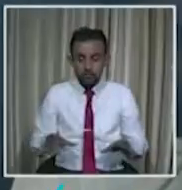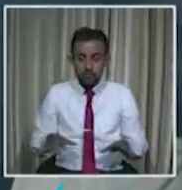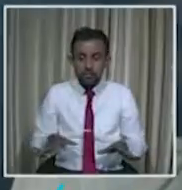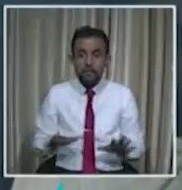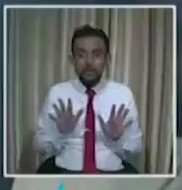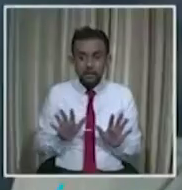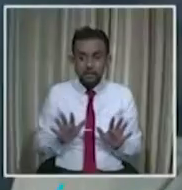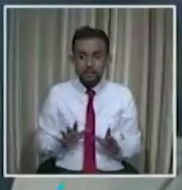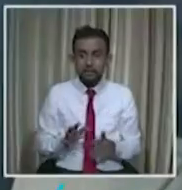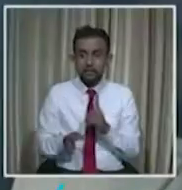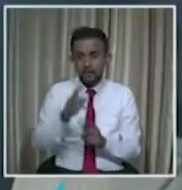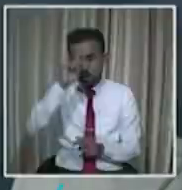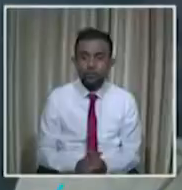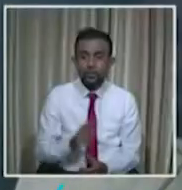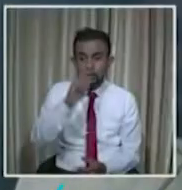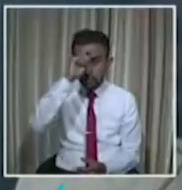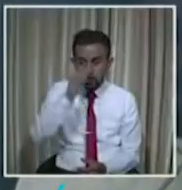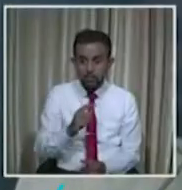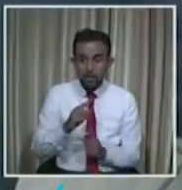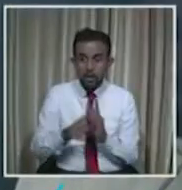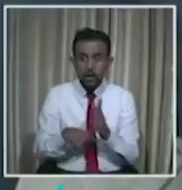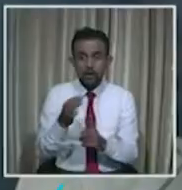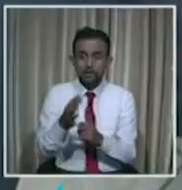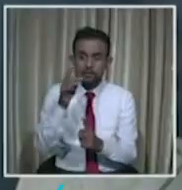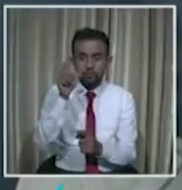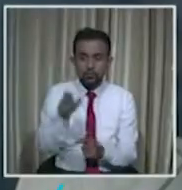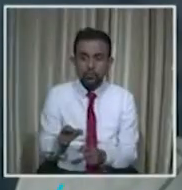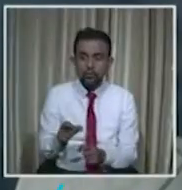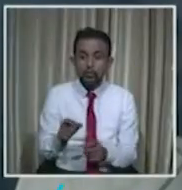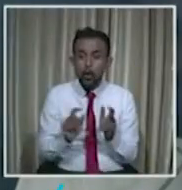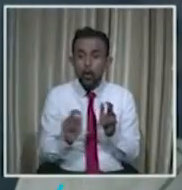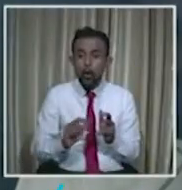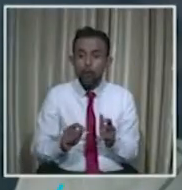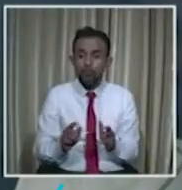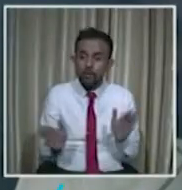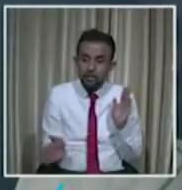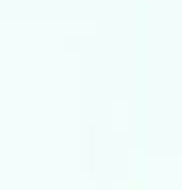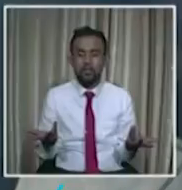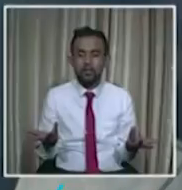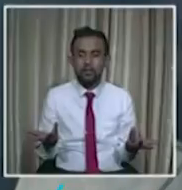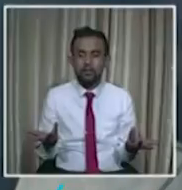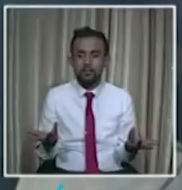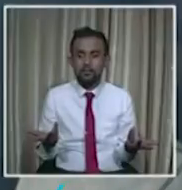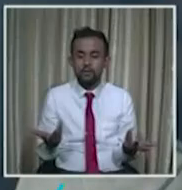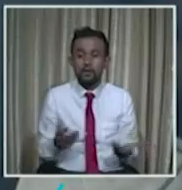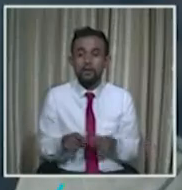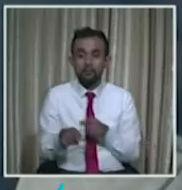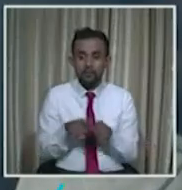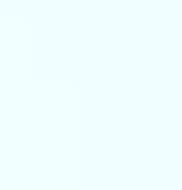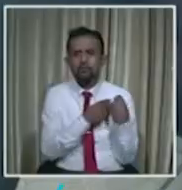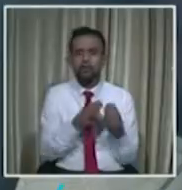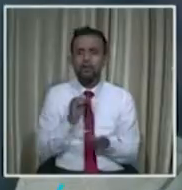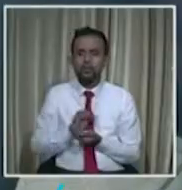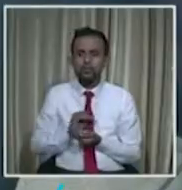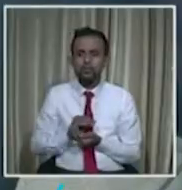ඉන්න කියලා ජනාධිපතිතුමා ඉල්ලීමක් කරලා තියෙනවා. ජනාධිපති වුණාට එතුමාගේ කාර්යාලයට එතුමාට යආගන්න විදියක් නැහැ. ඉතින් එහෙම ජනාධිපතිකම